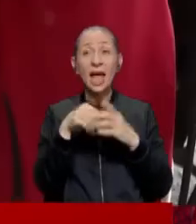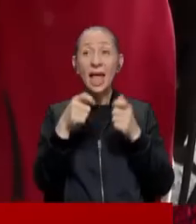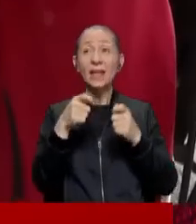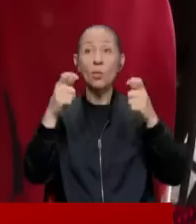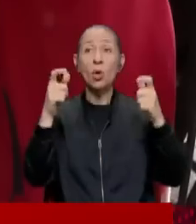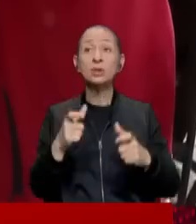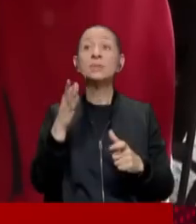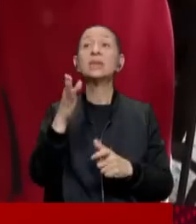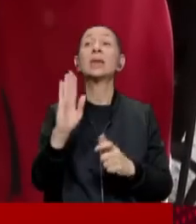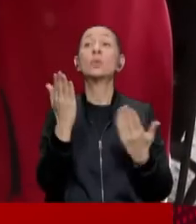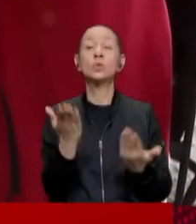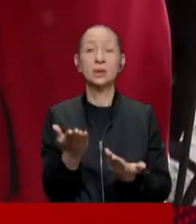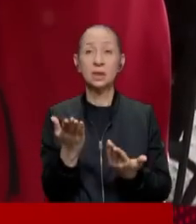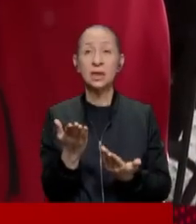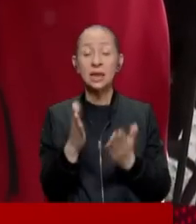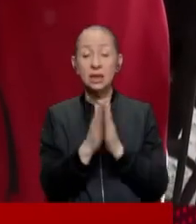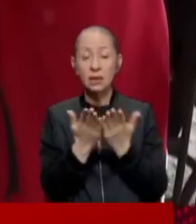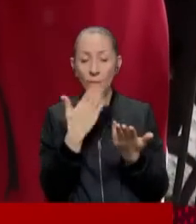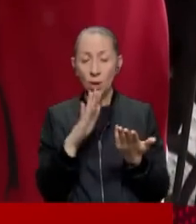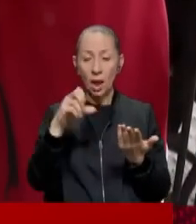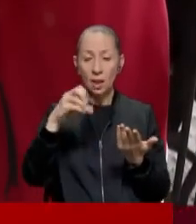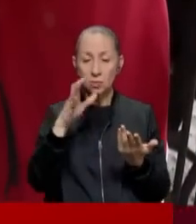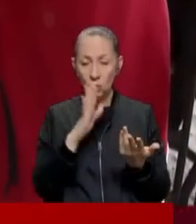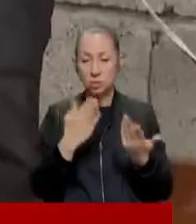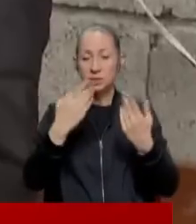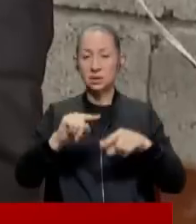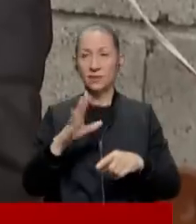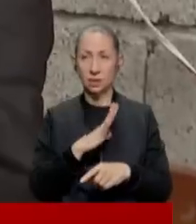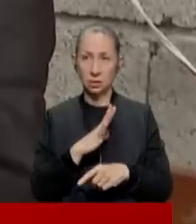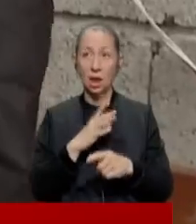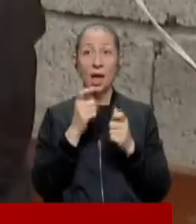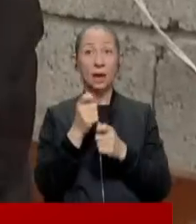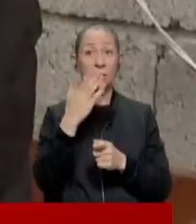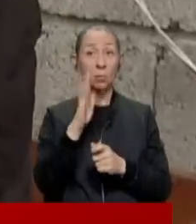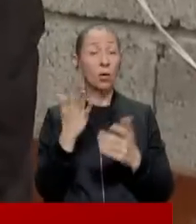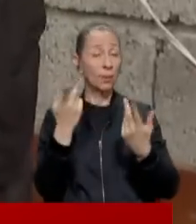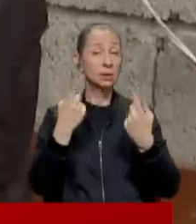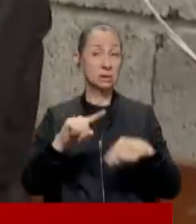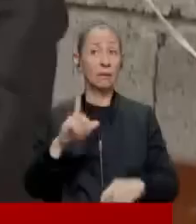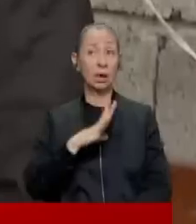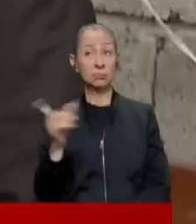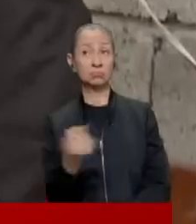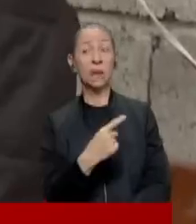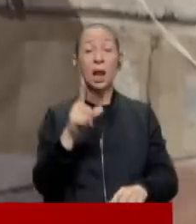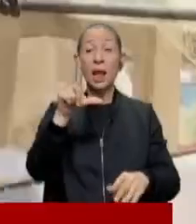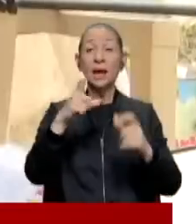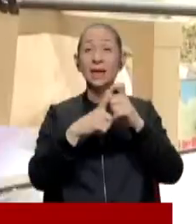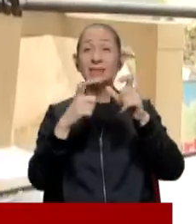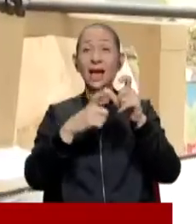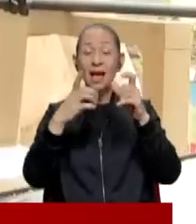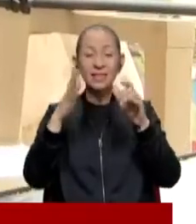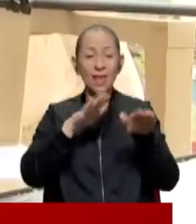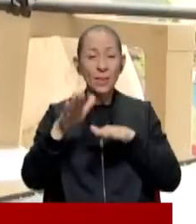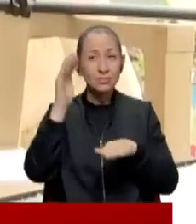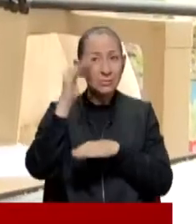ortamlarında da ulaşamıyor kitap yok Elektrik yok sınav var Eğitim yok ama sınav var LGS hazırlanan